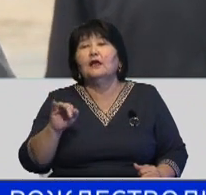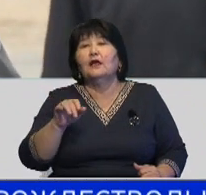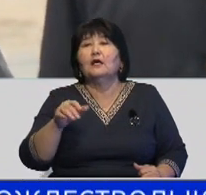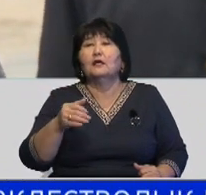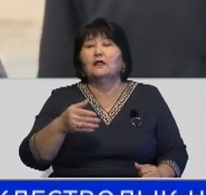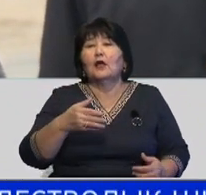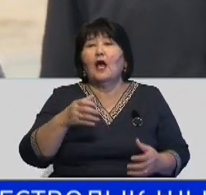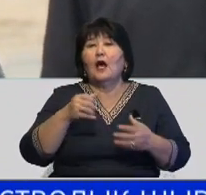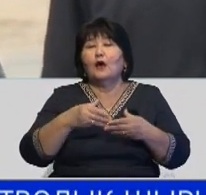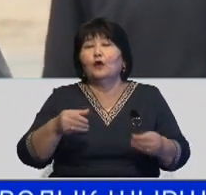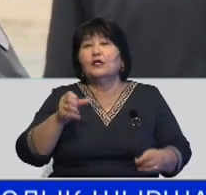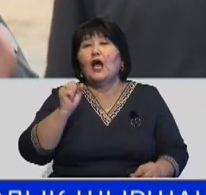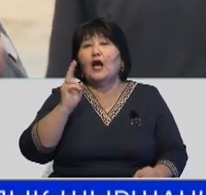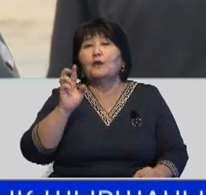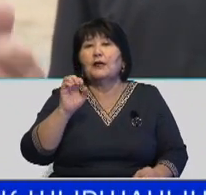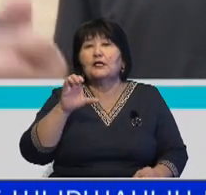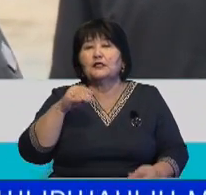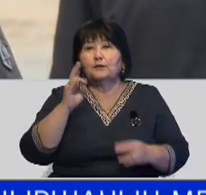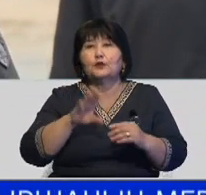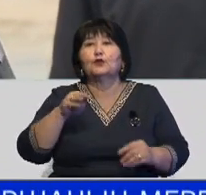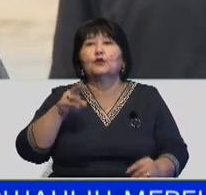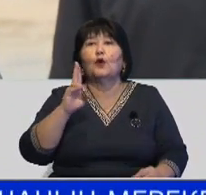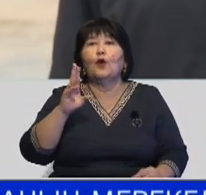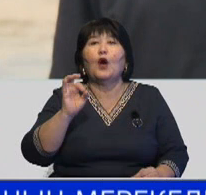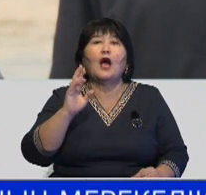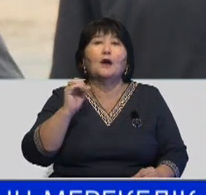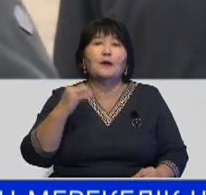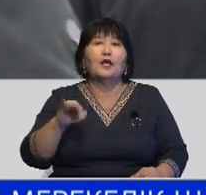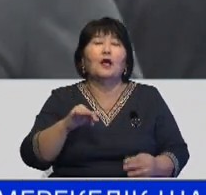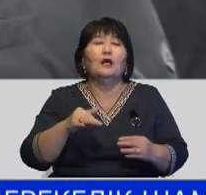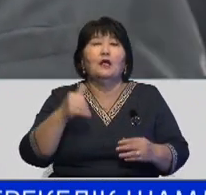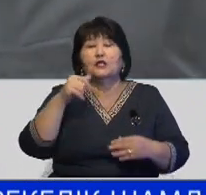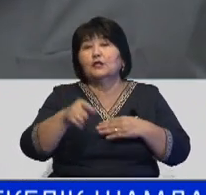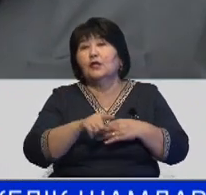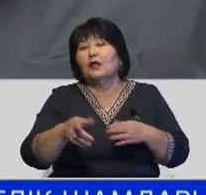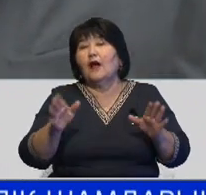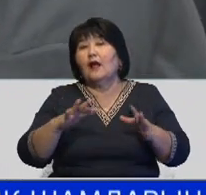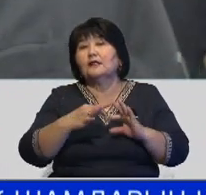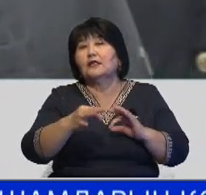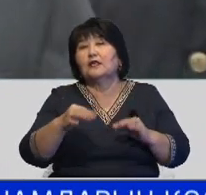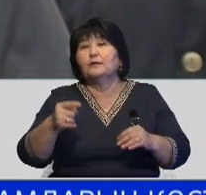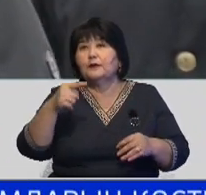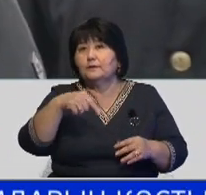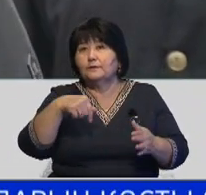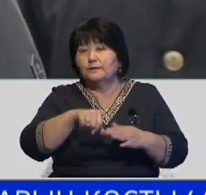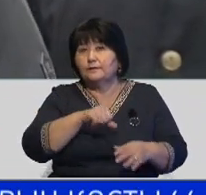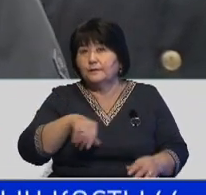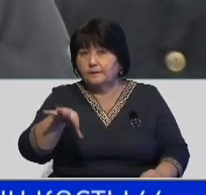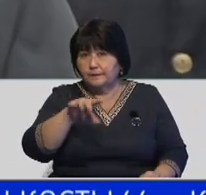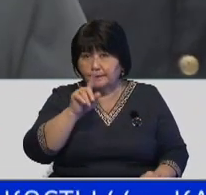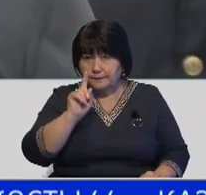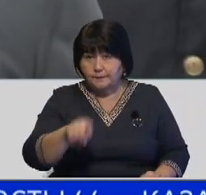Абай Ақбастыныкін бітіріп береміз. Сосын Тоқыбай Абайдың жыл соңына дейін. Қалып тұрған елді мекендердің ішінде өздеріңіздікі де, бірақ